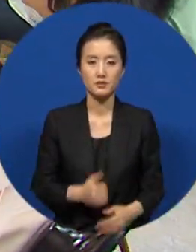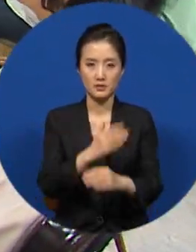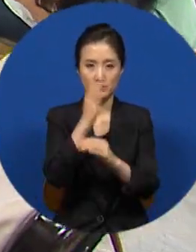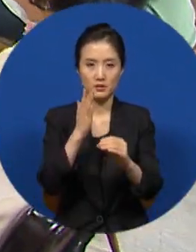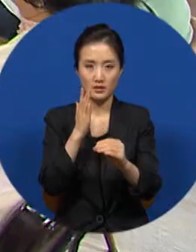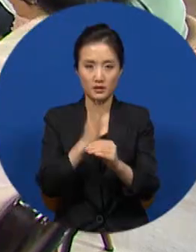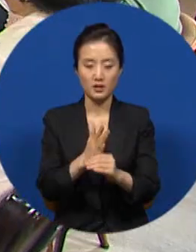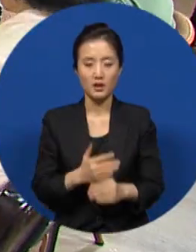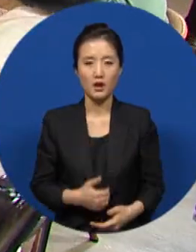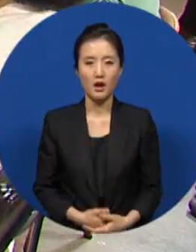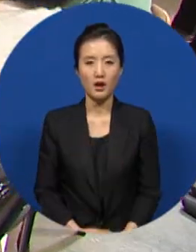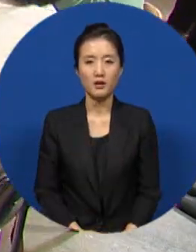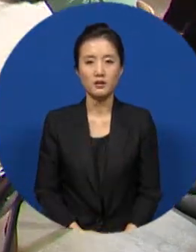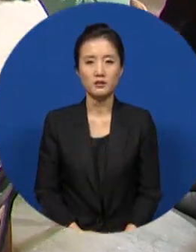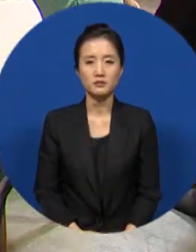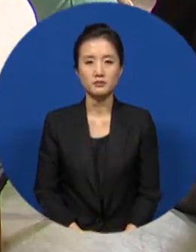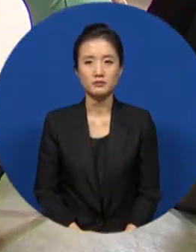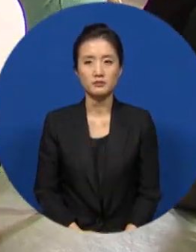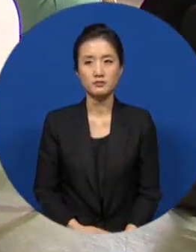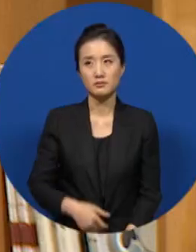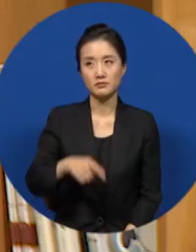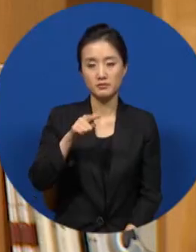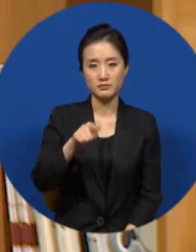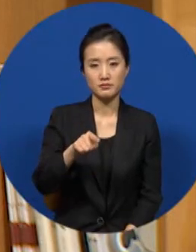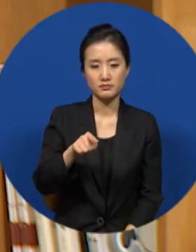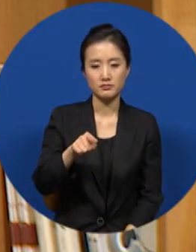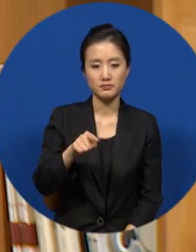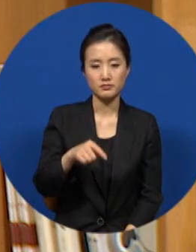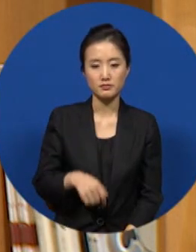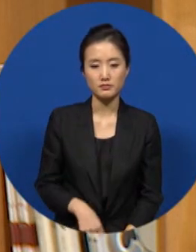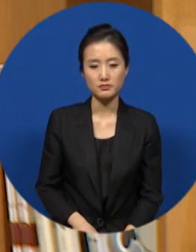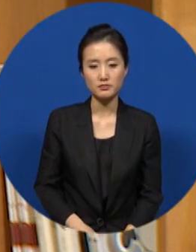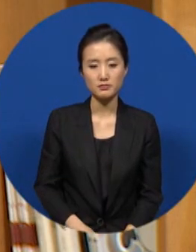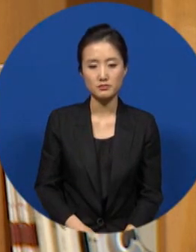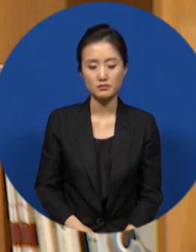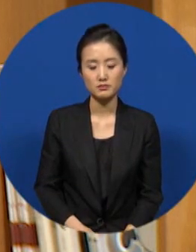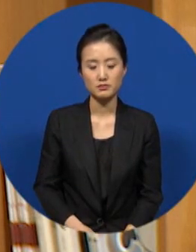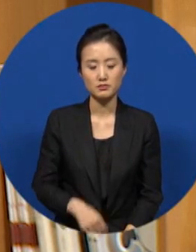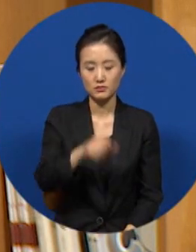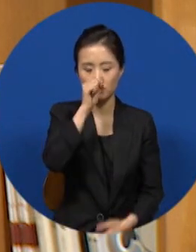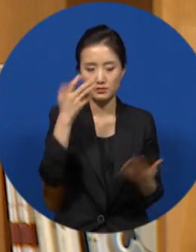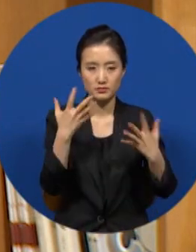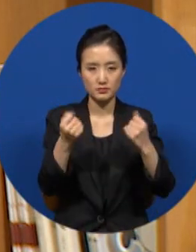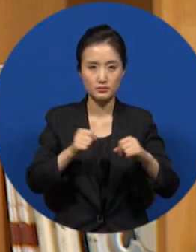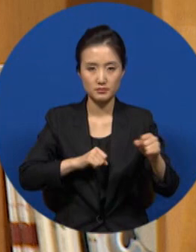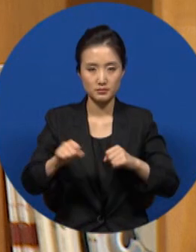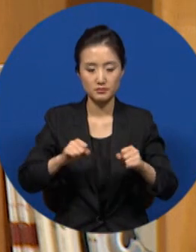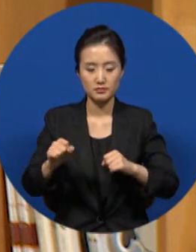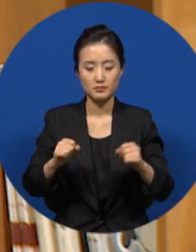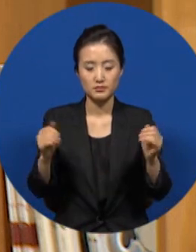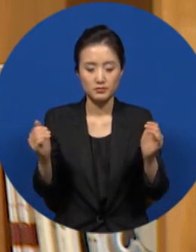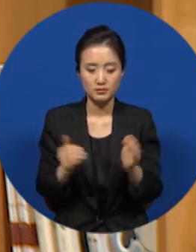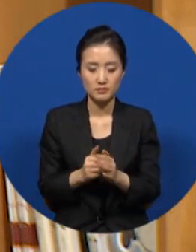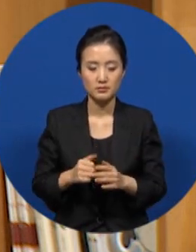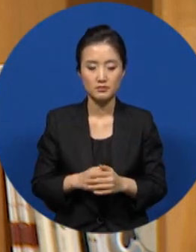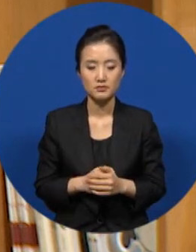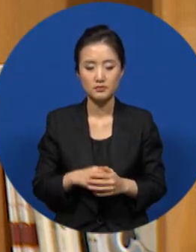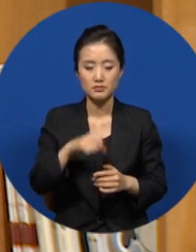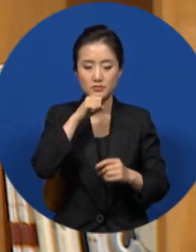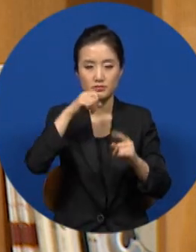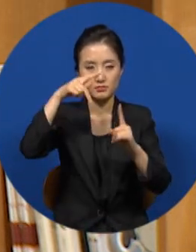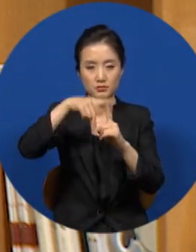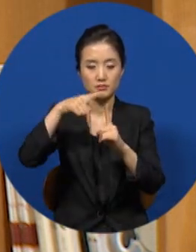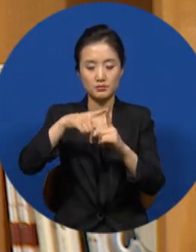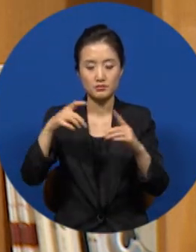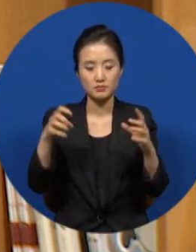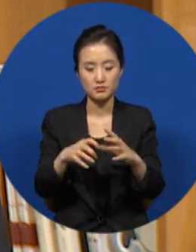편에 문헌전에서 적선지가 선을 많이 행하는 집은 필유여경 반드시 경사스러움이